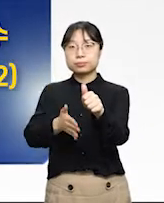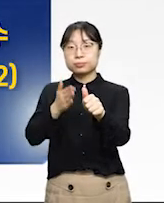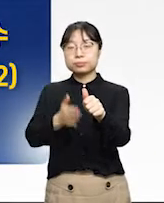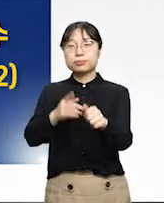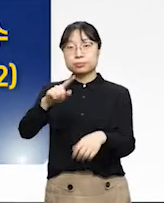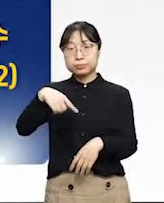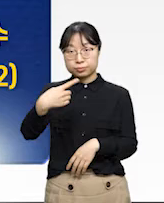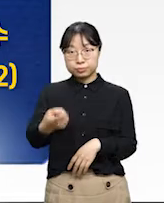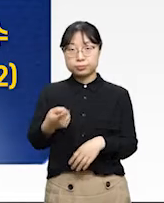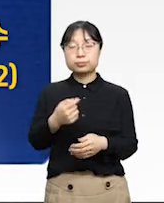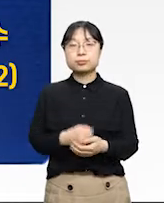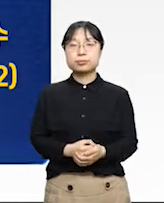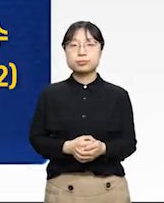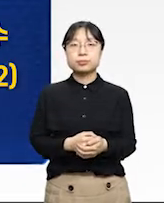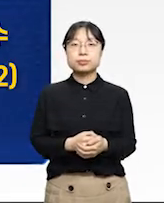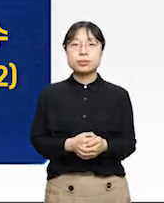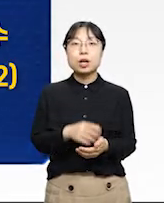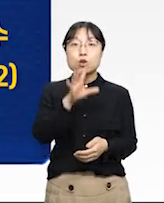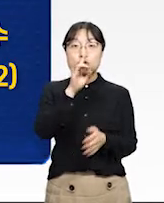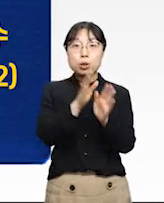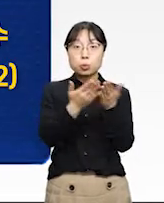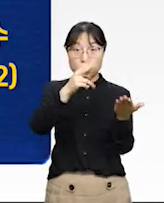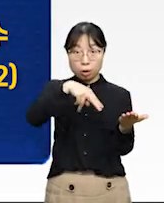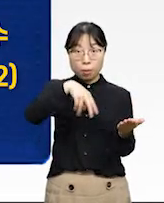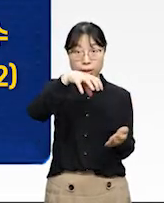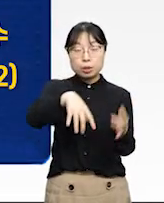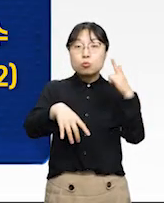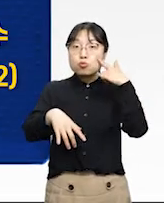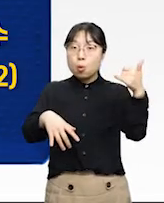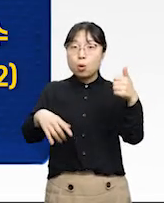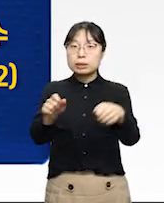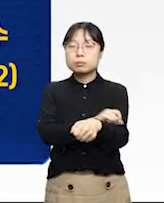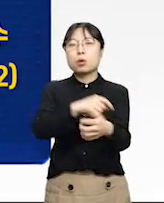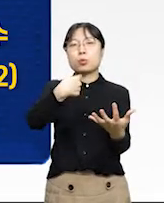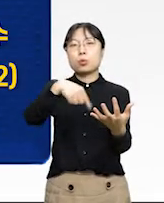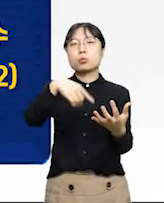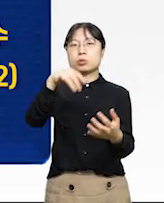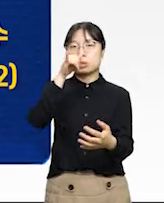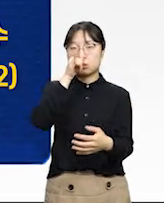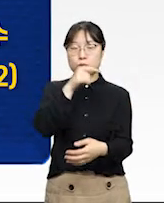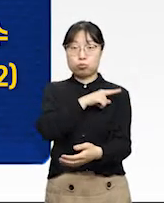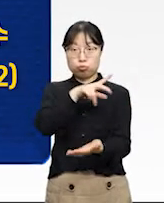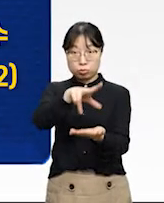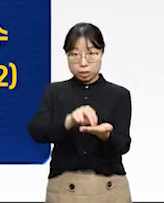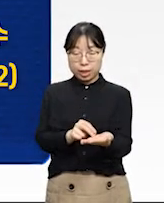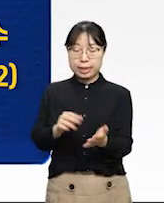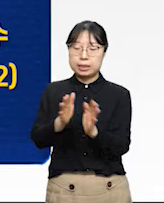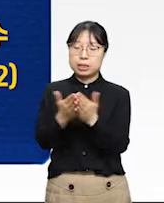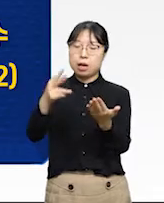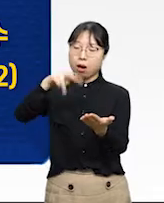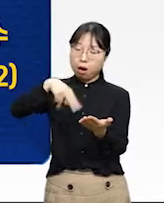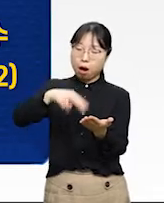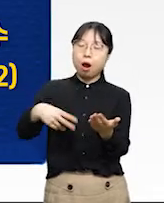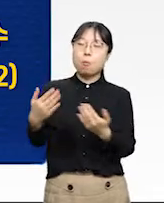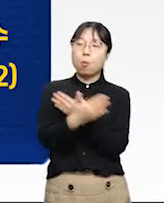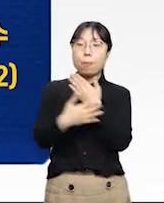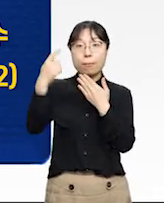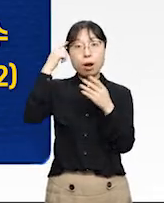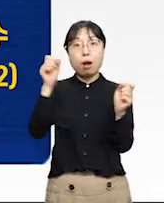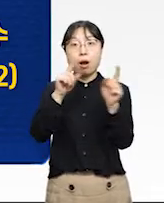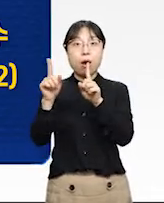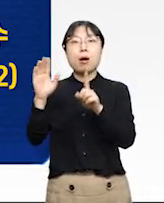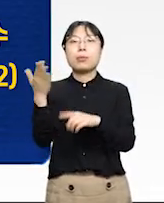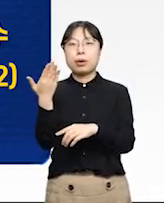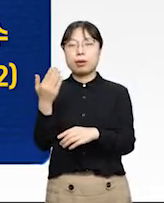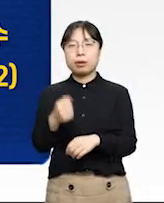다음은 중앙도서관 학부모 특강 안내입니다. 이번 특강은 몸, 마음, 머리 독서법으로 결과가 증명하는 20년 책